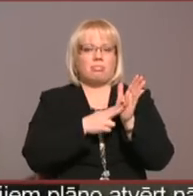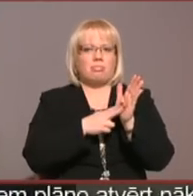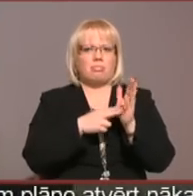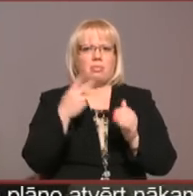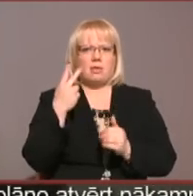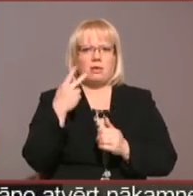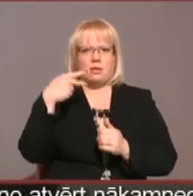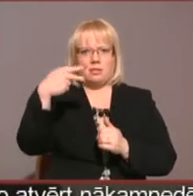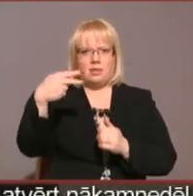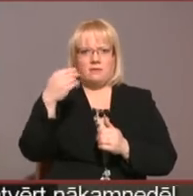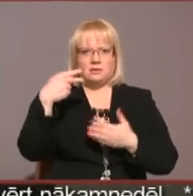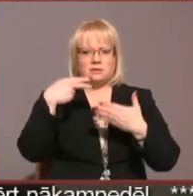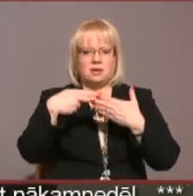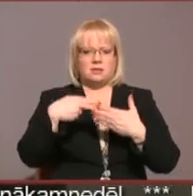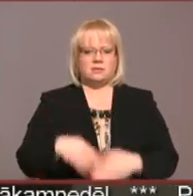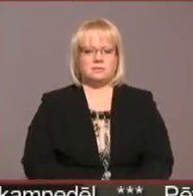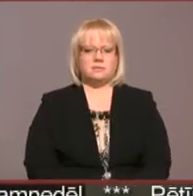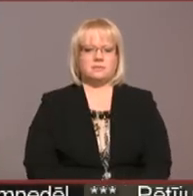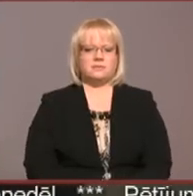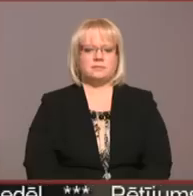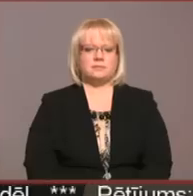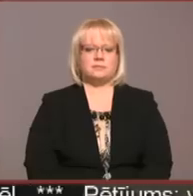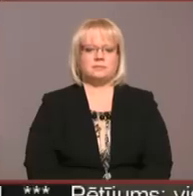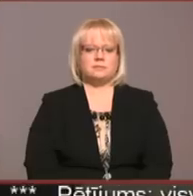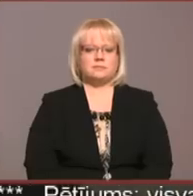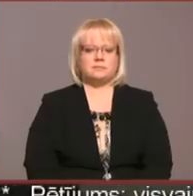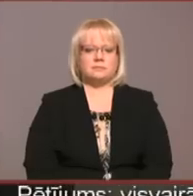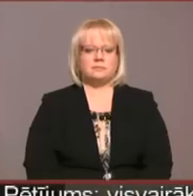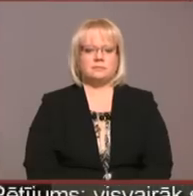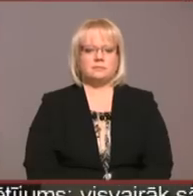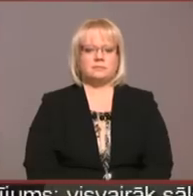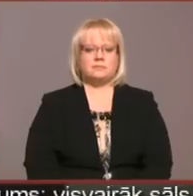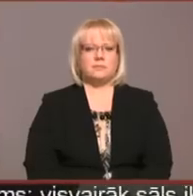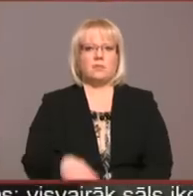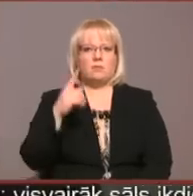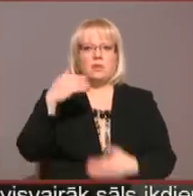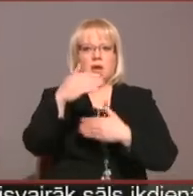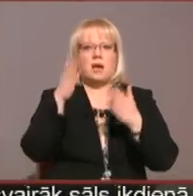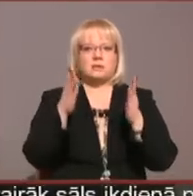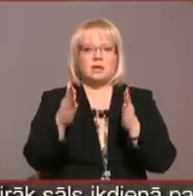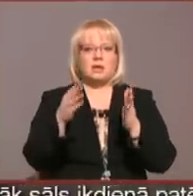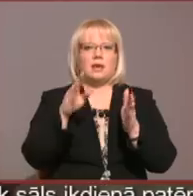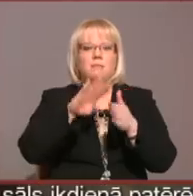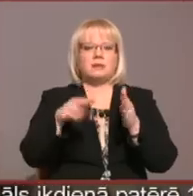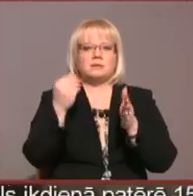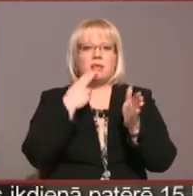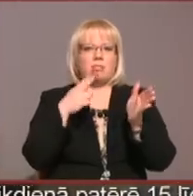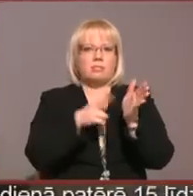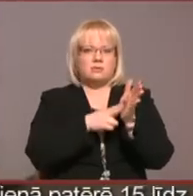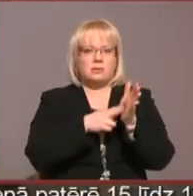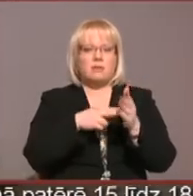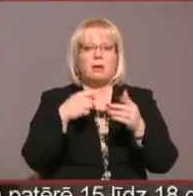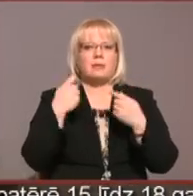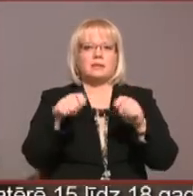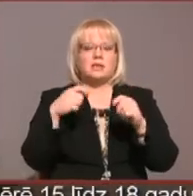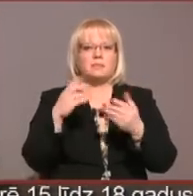divas cenas alis, ja? Divas, un šeit kastītē tā tad ir iepakojumi bez cenu zīmēm. Tirdzniecībā esošo